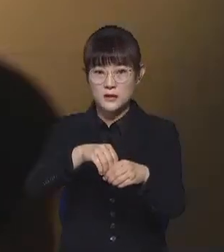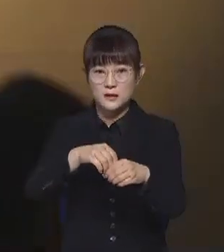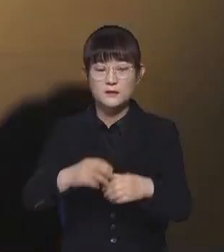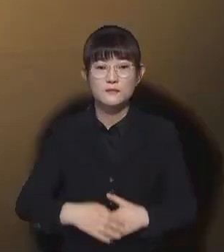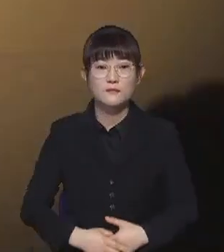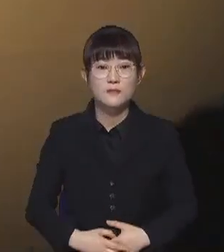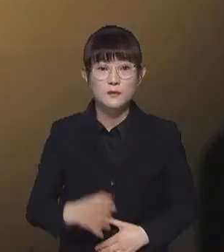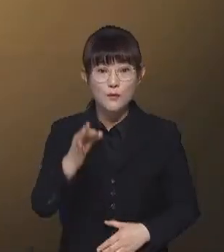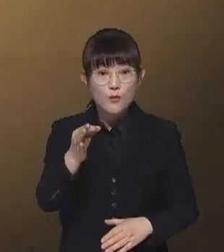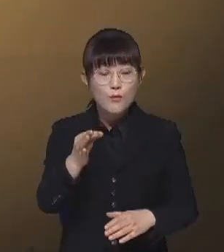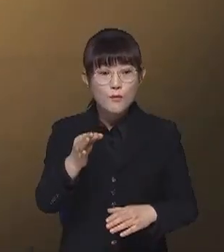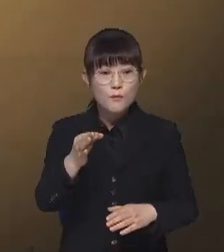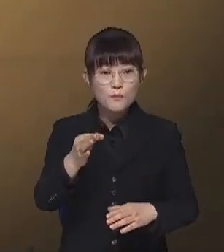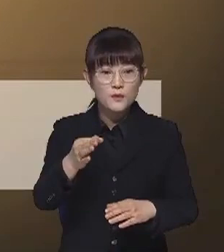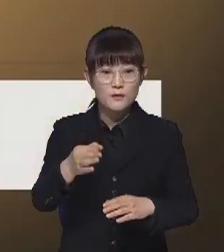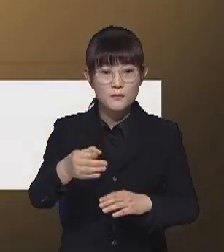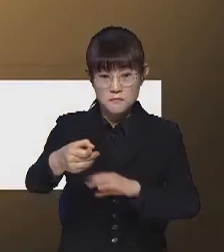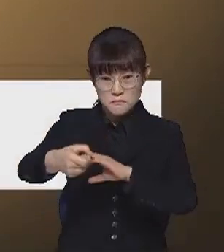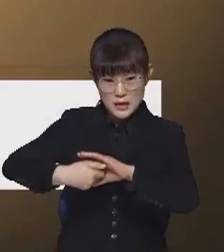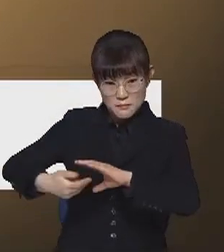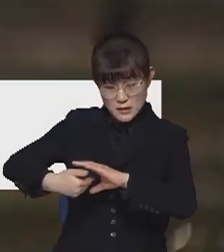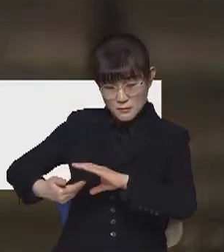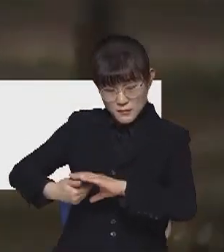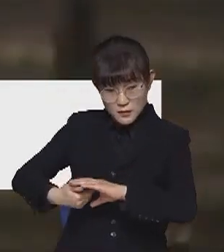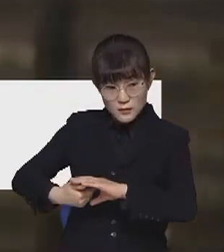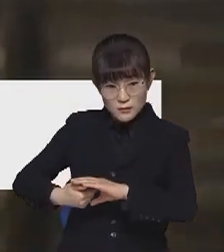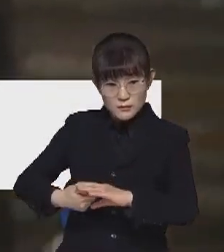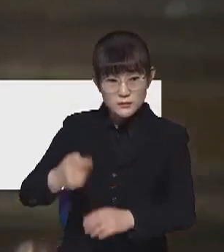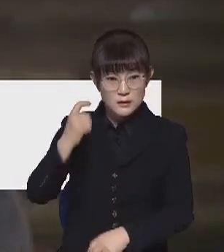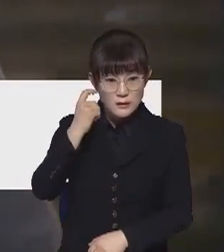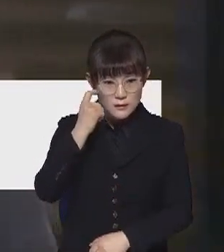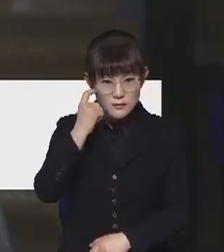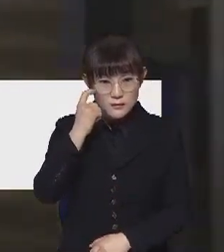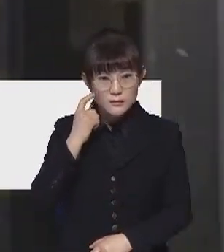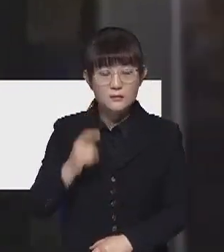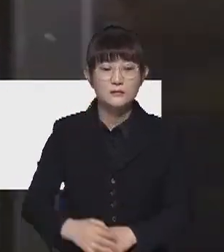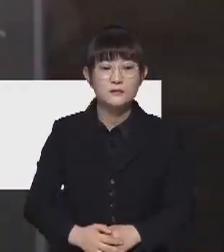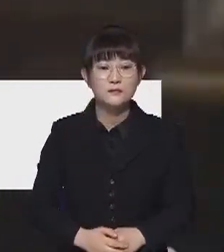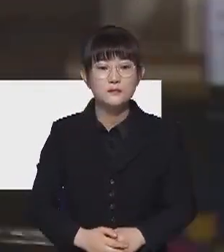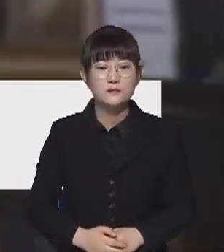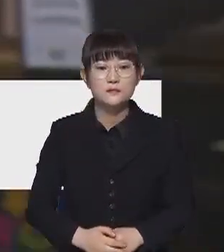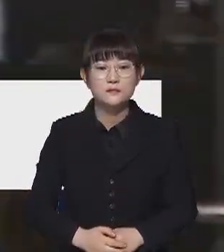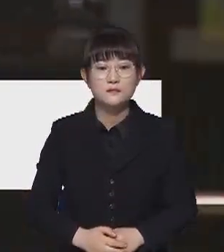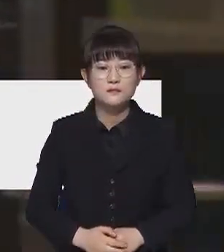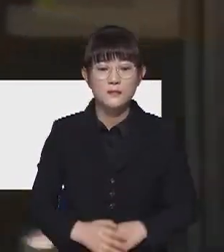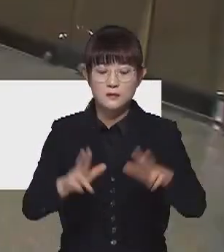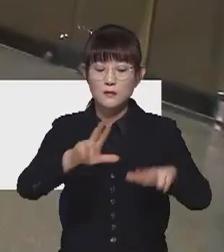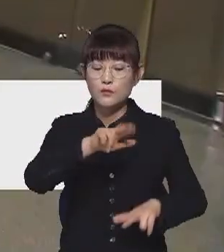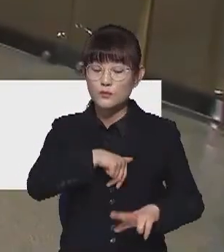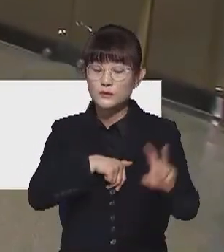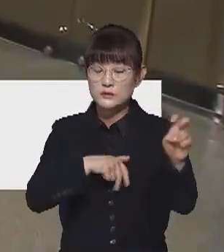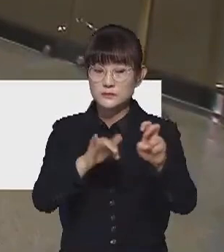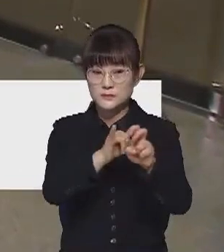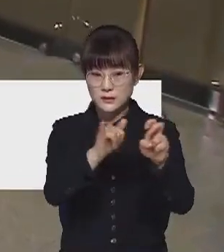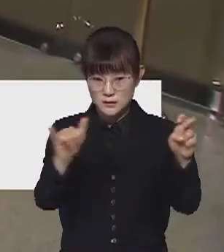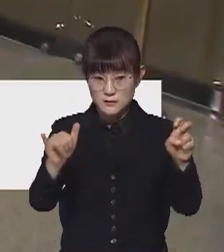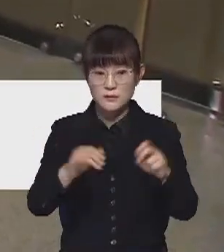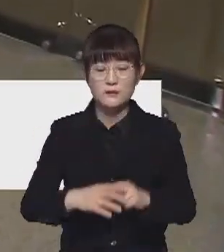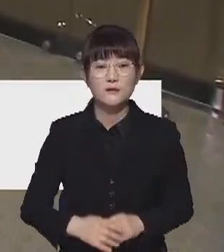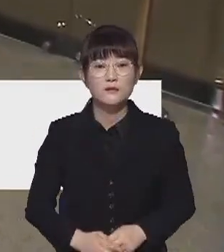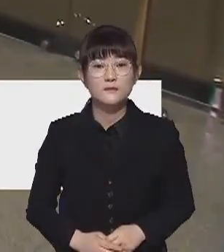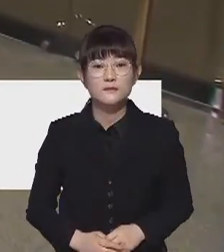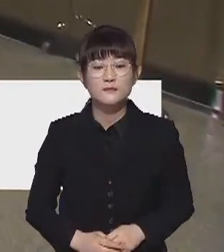이을 를 수수했다고 여겨지는 그동안에 보도된 한 20명 정도의